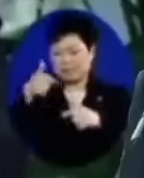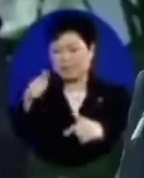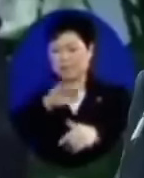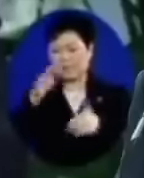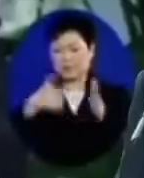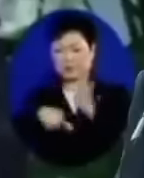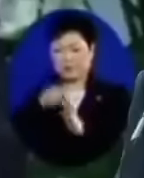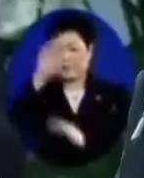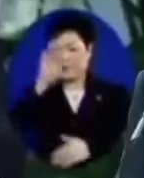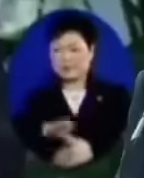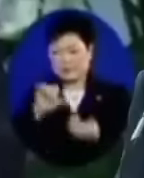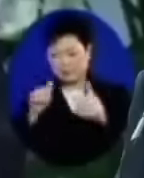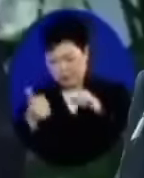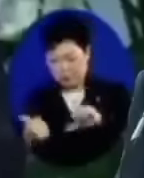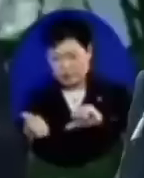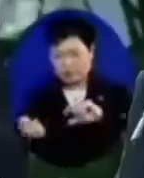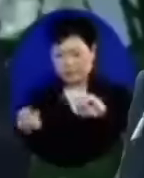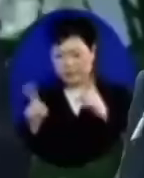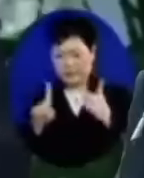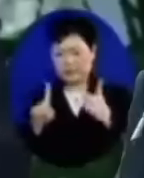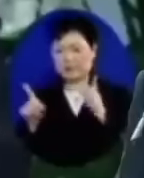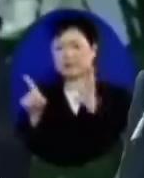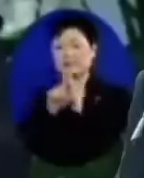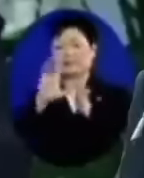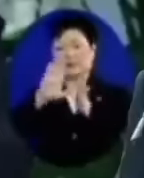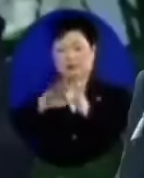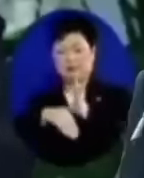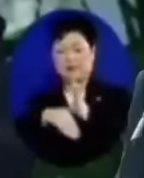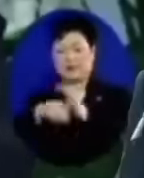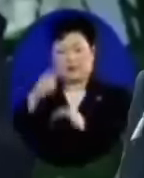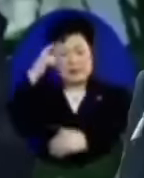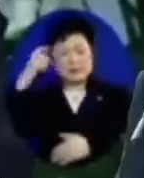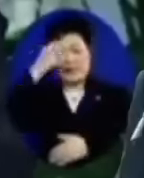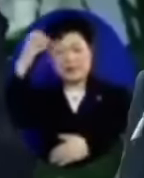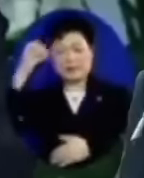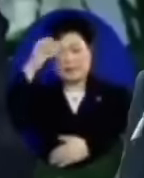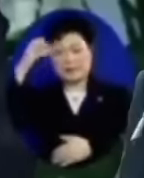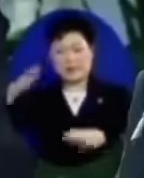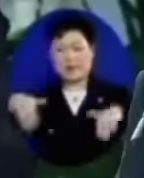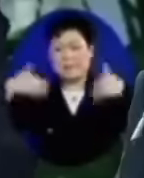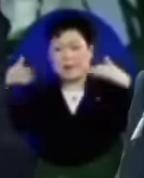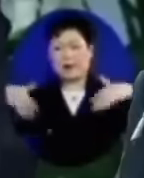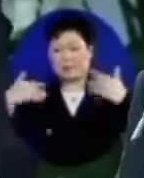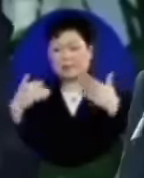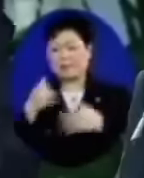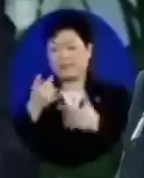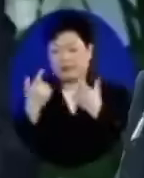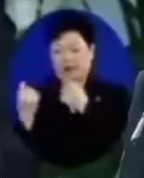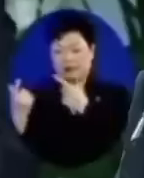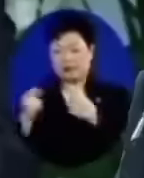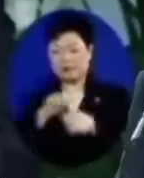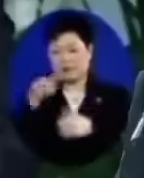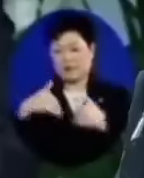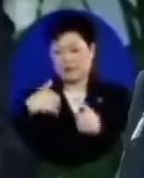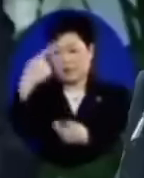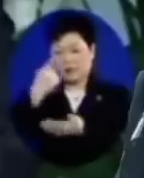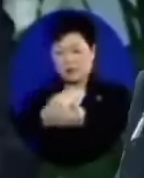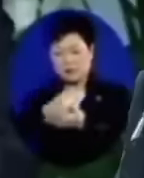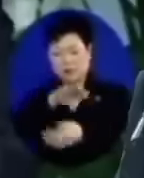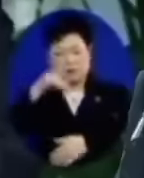위에서 십자가에서 죽었다가 부활한 것을 믿을 때 성령이 바람이 불듯이 우리에게 다가와서 우리